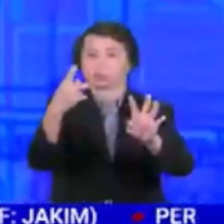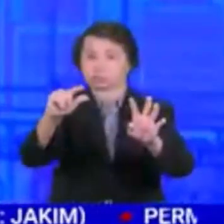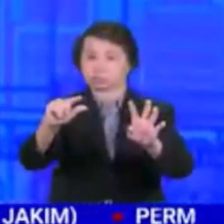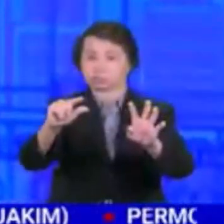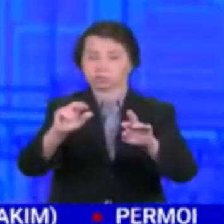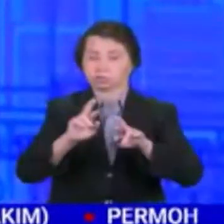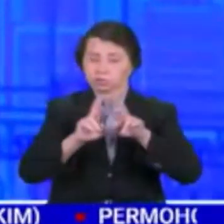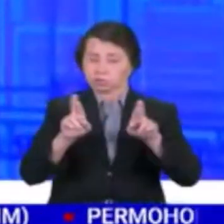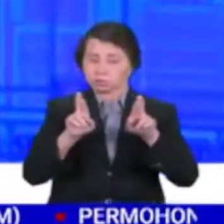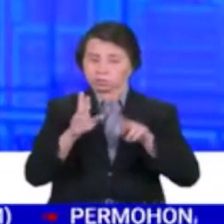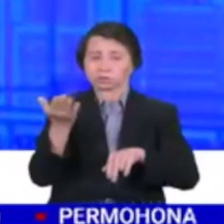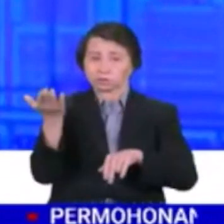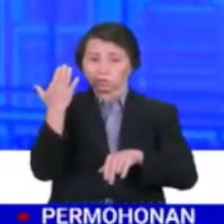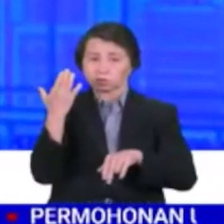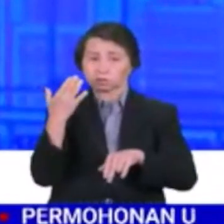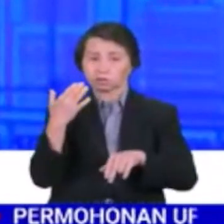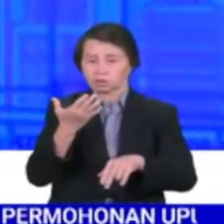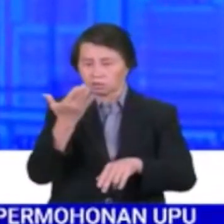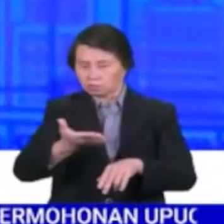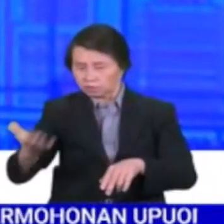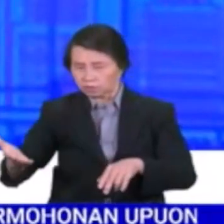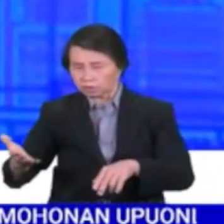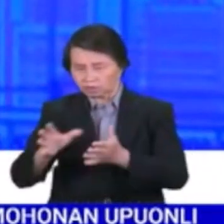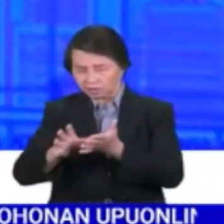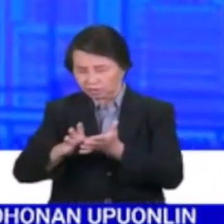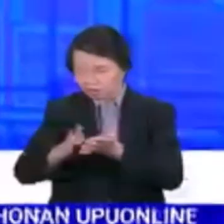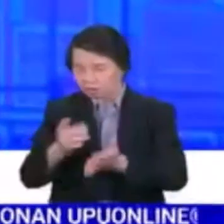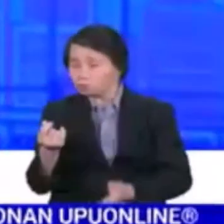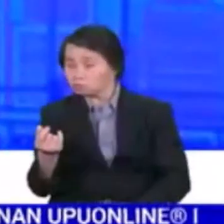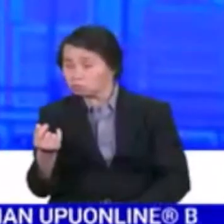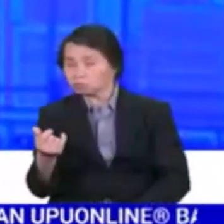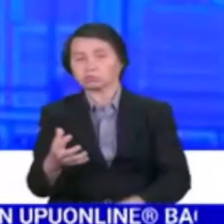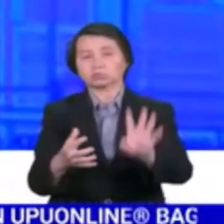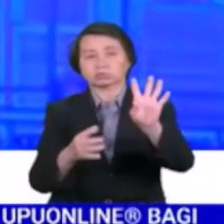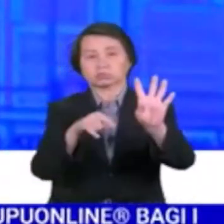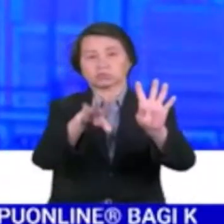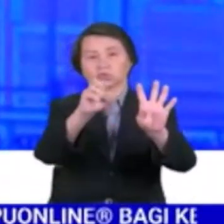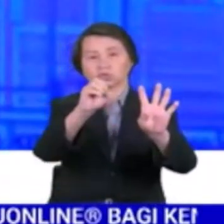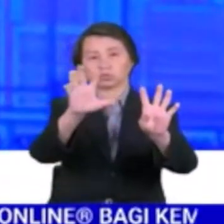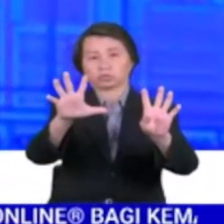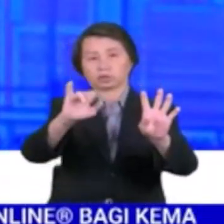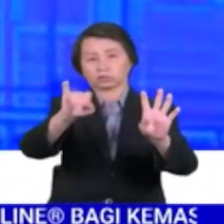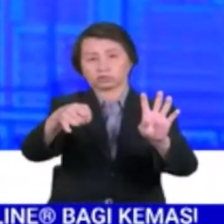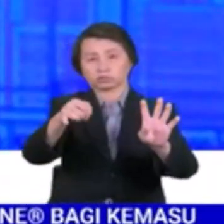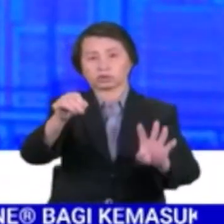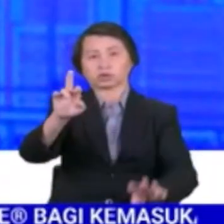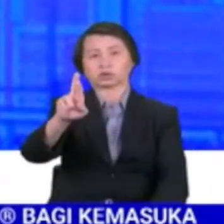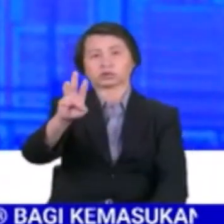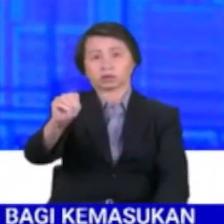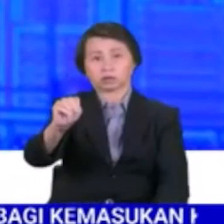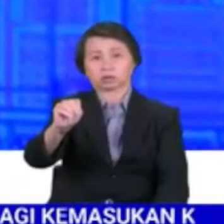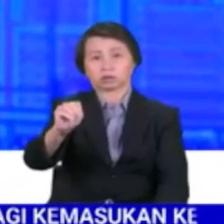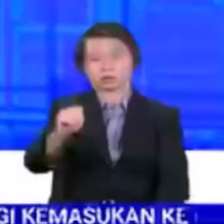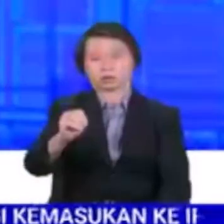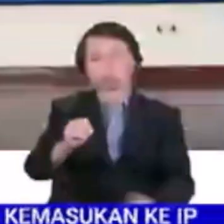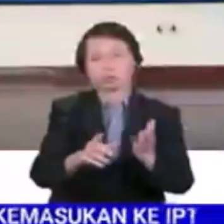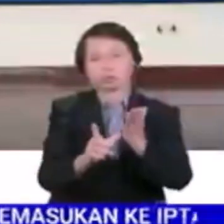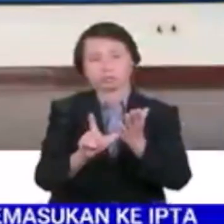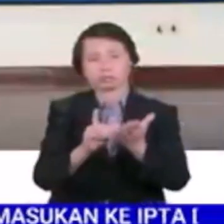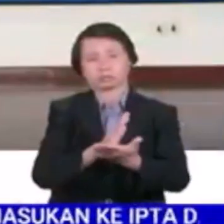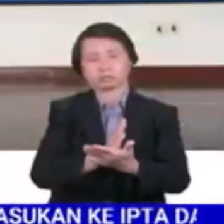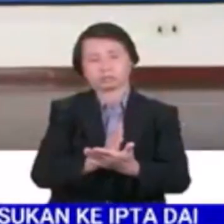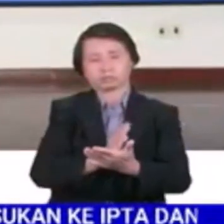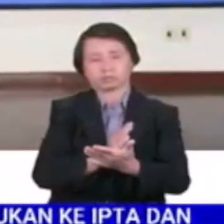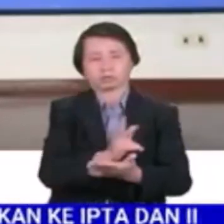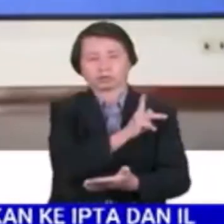kilogram Rabu lepas. Kesemua barang kes melibatkan nilai 4.05 juta ringgit. Pemangku Ketua Polis